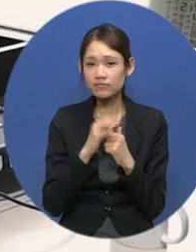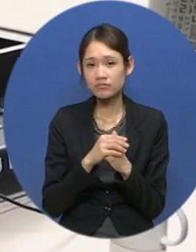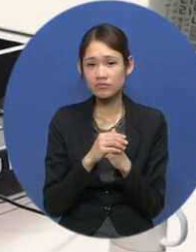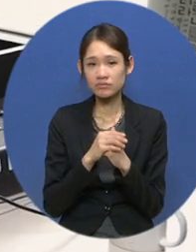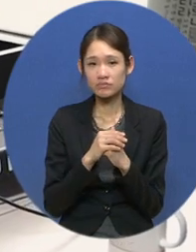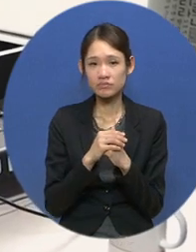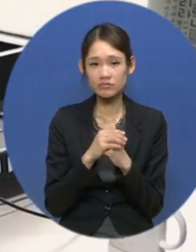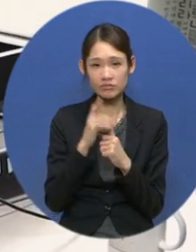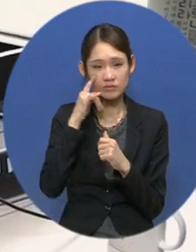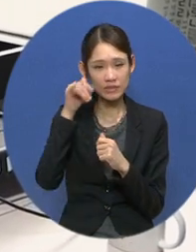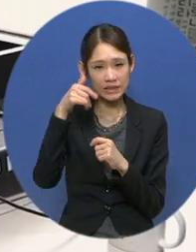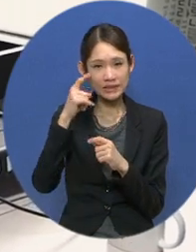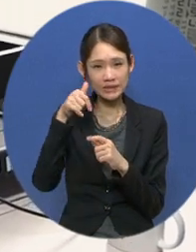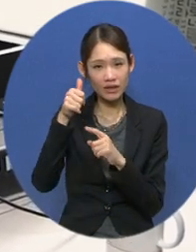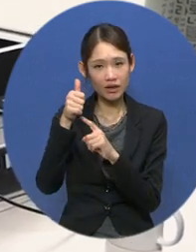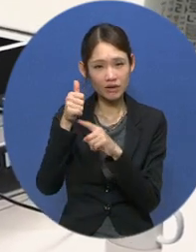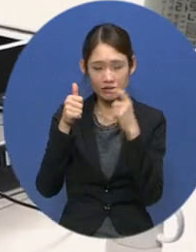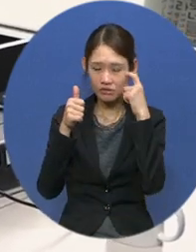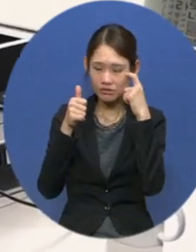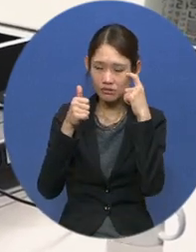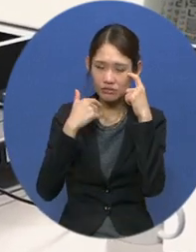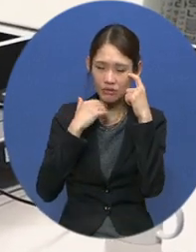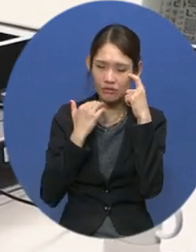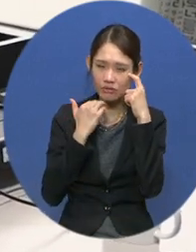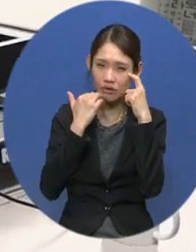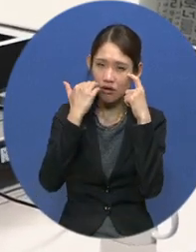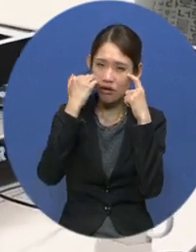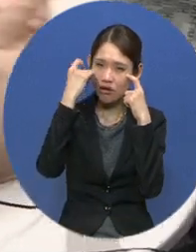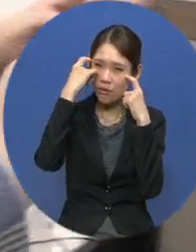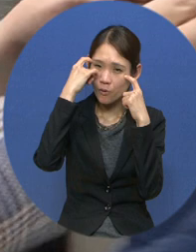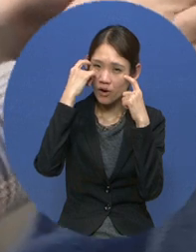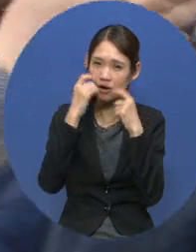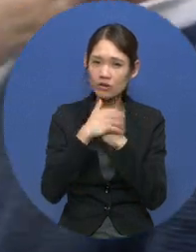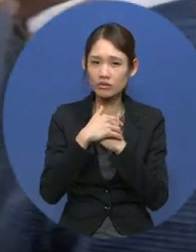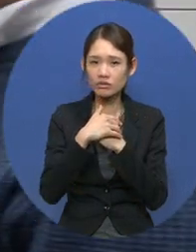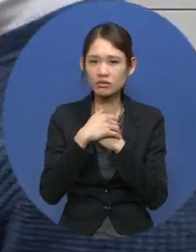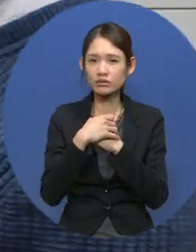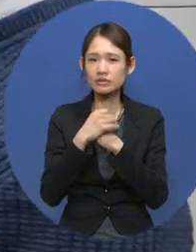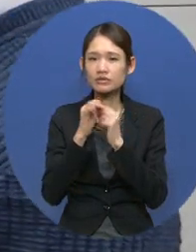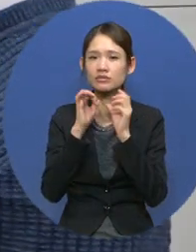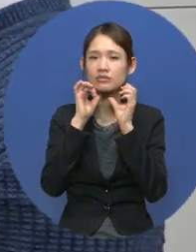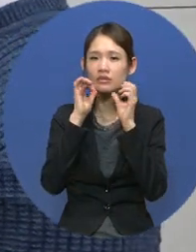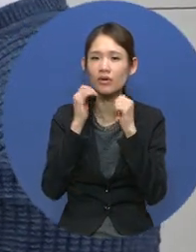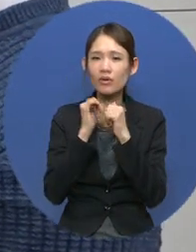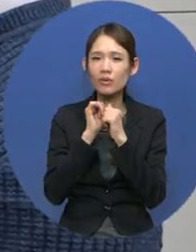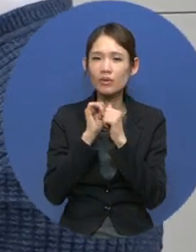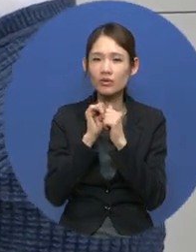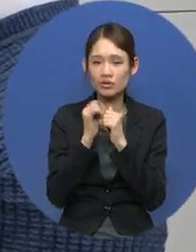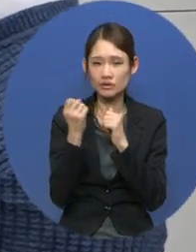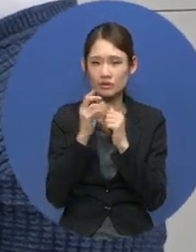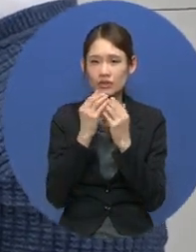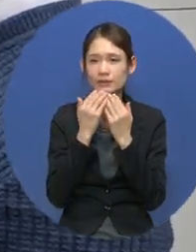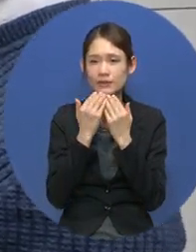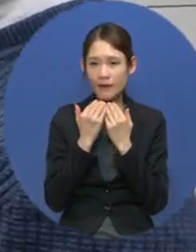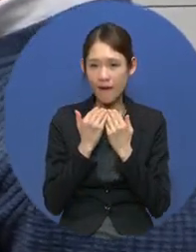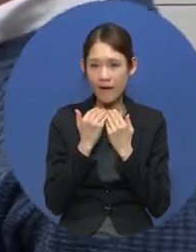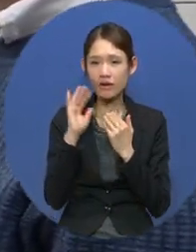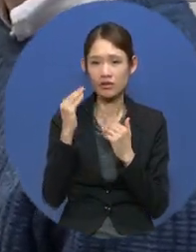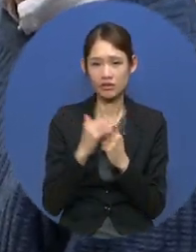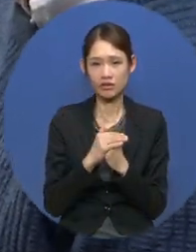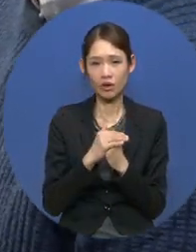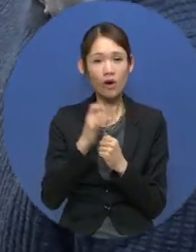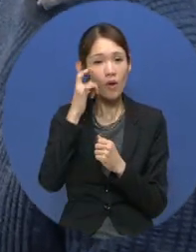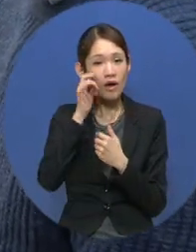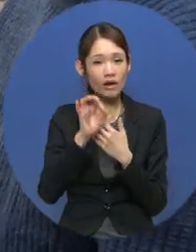희강이가 생각하고 아 내 턱이 올라간 것 같다. 라고 생각하고 턱이 이렇게 올라가면 당겨야 돼. 왜냐면